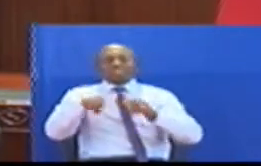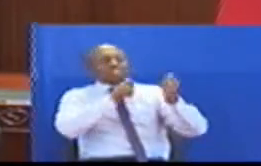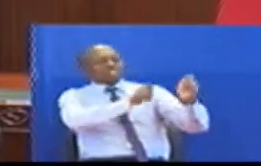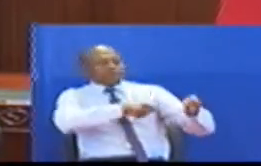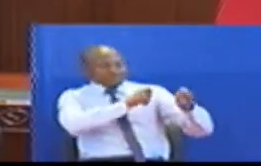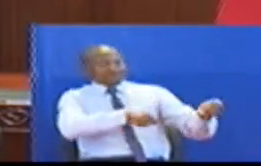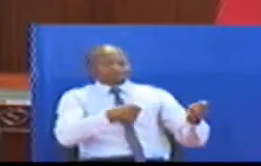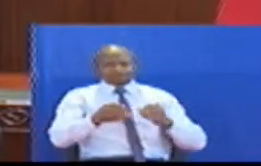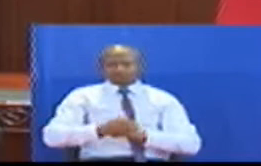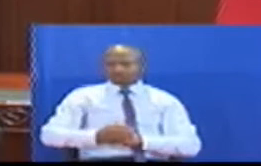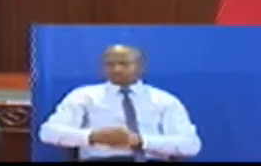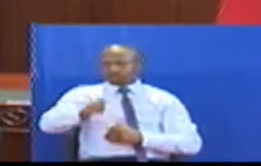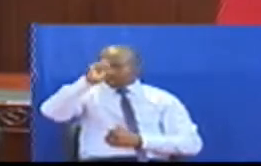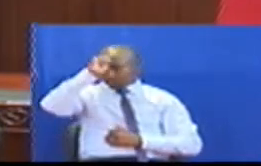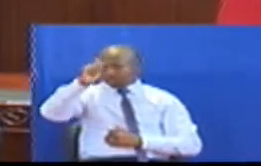Mheshimiwa Spika,